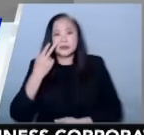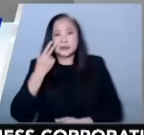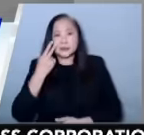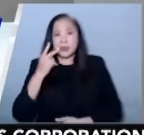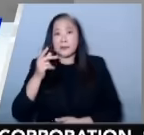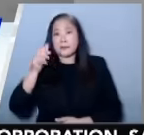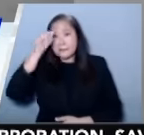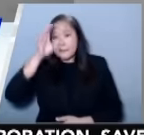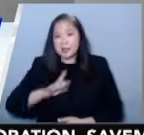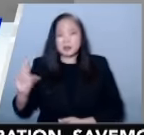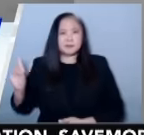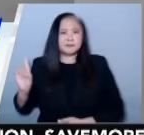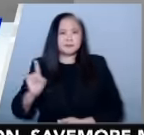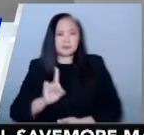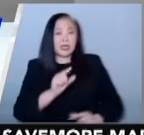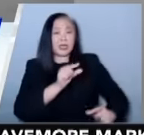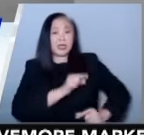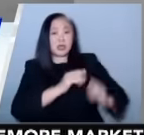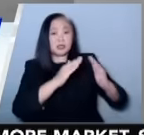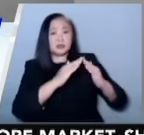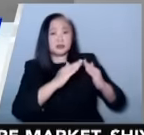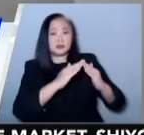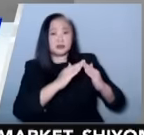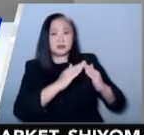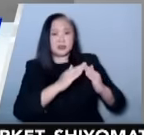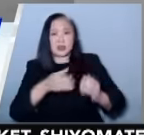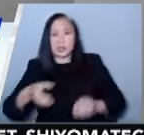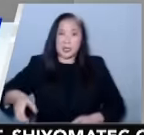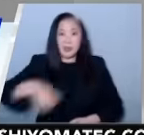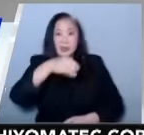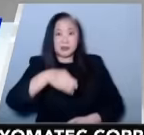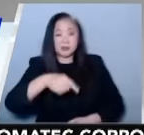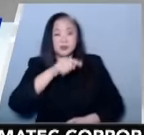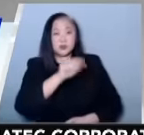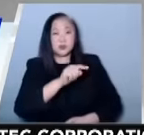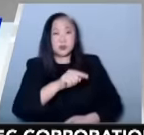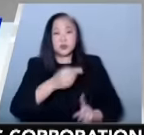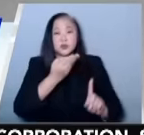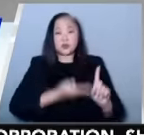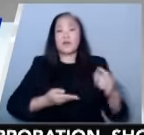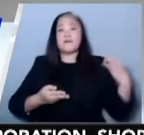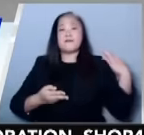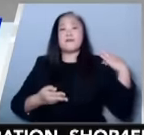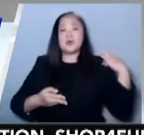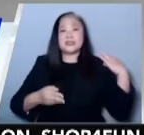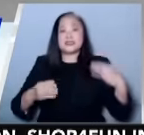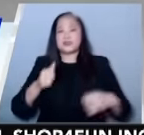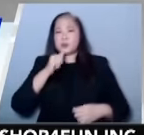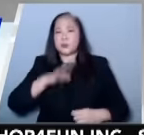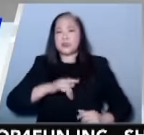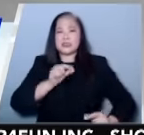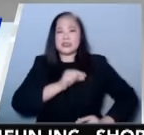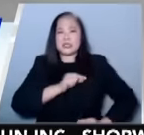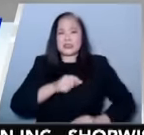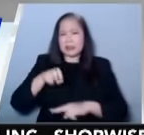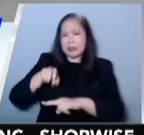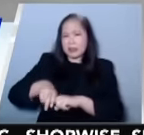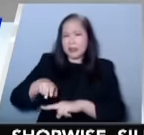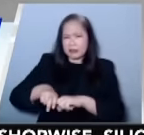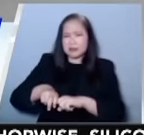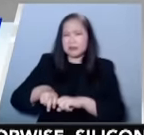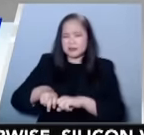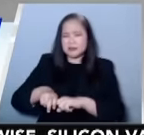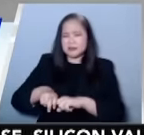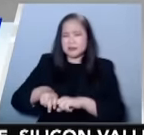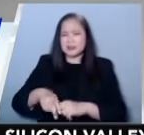guardhouse. Saka isinaboy ang laman ng hawak niyang baso sa volunteer lady guard na nakaupo sa gilid ng guardhouse. Dali-daling tumakbo